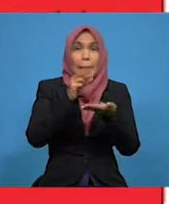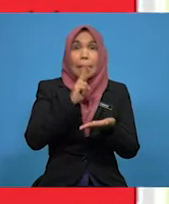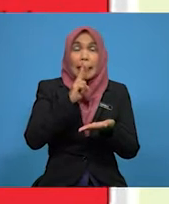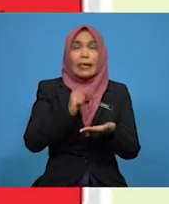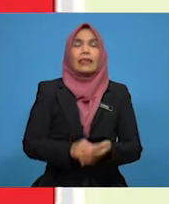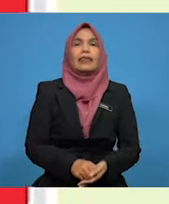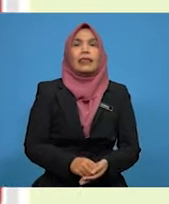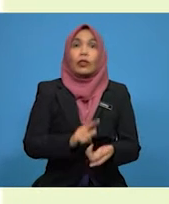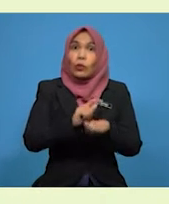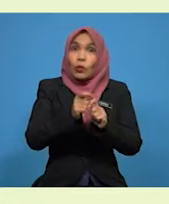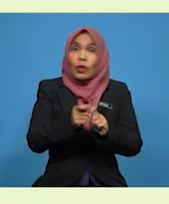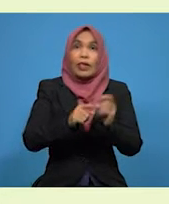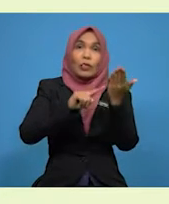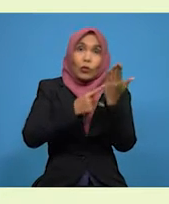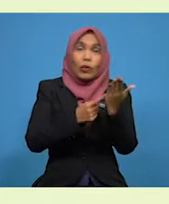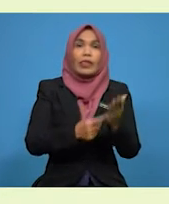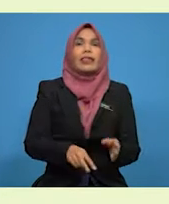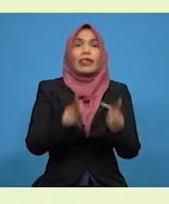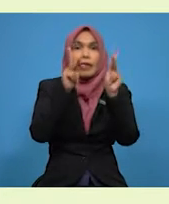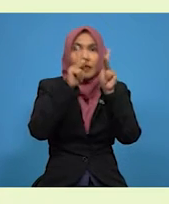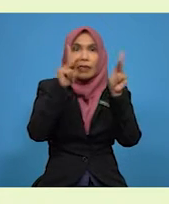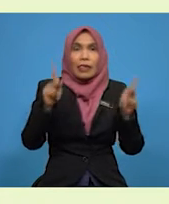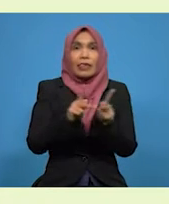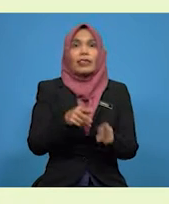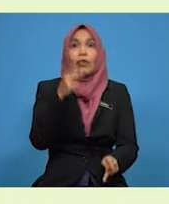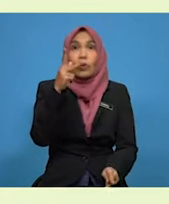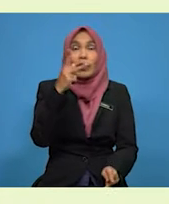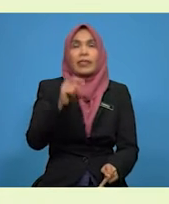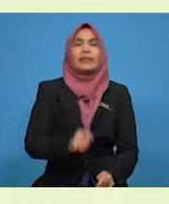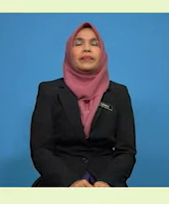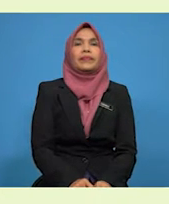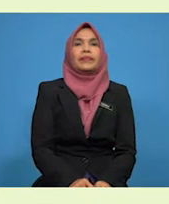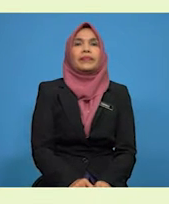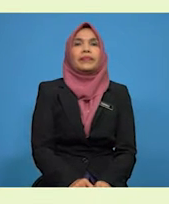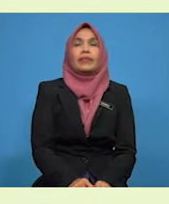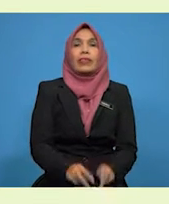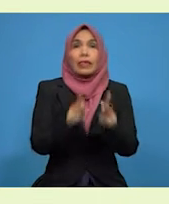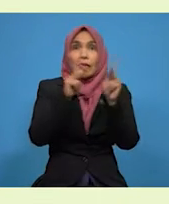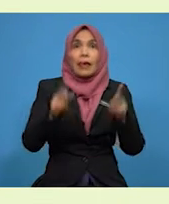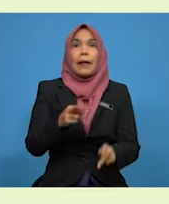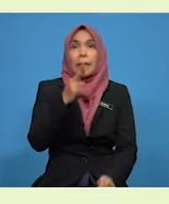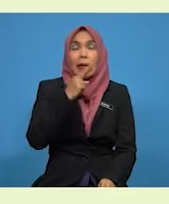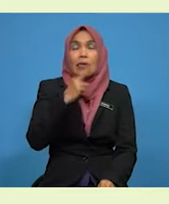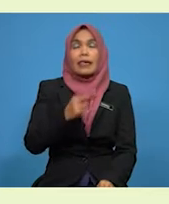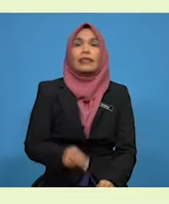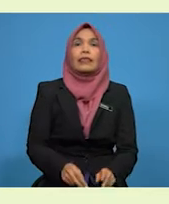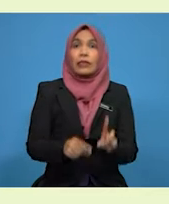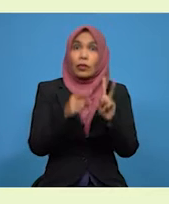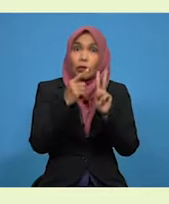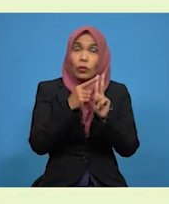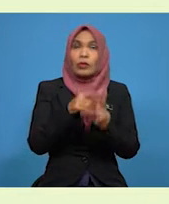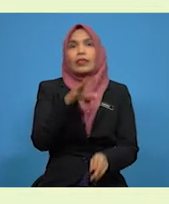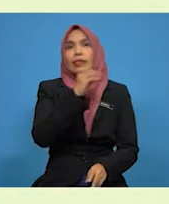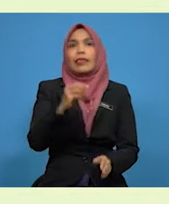kuning. Kad merah pula merupakan kad amaran yang kedua dan terakhir. Jika terdapat